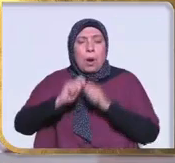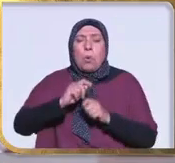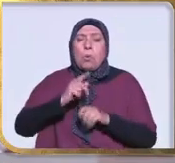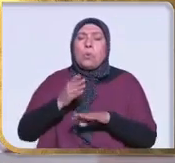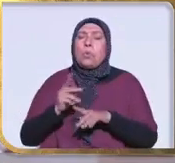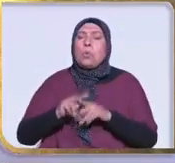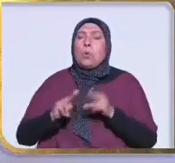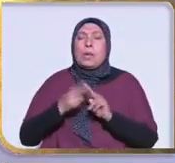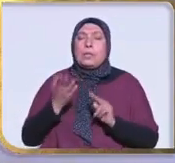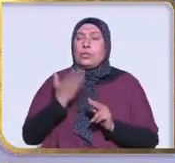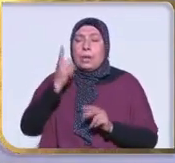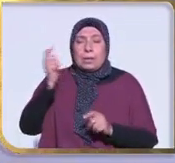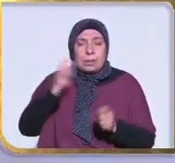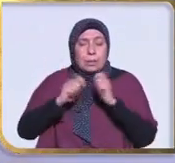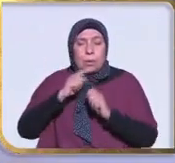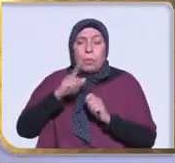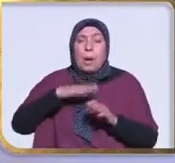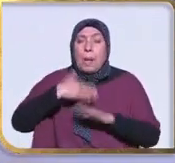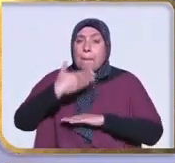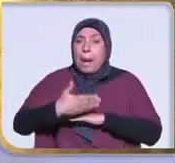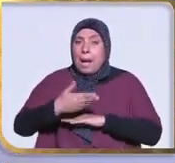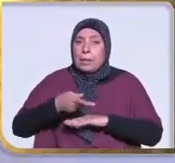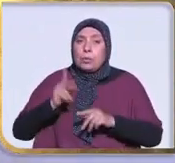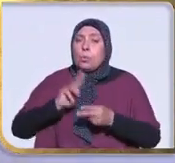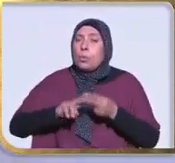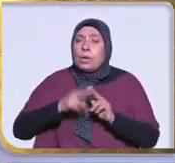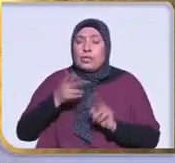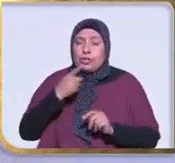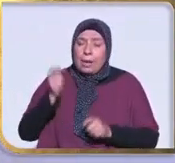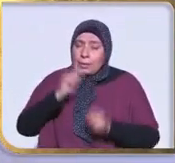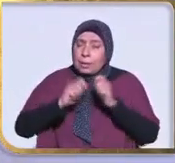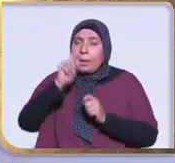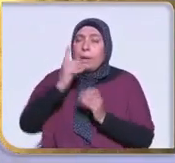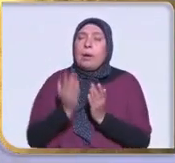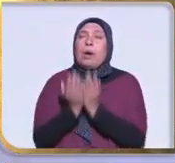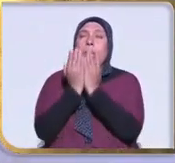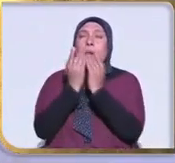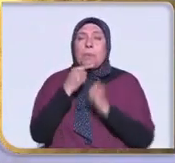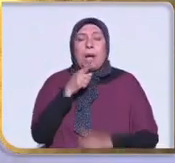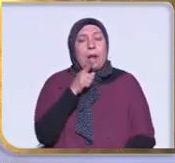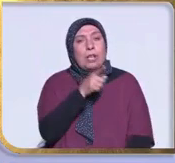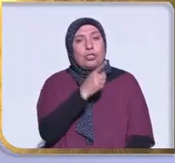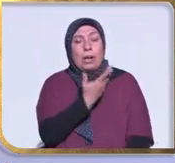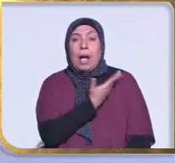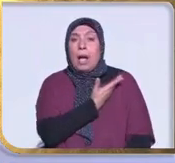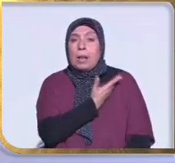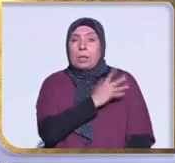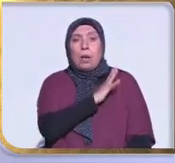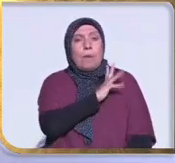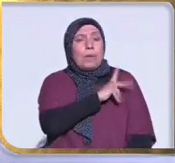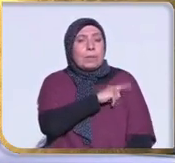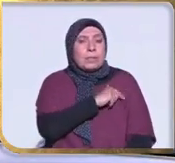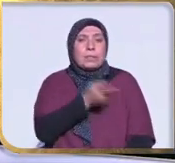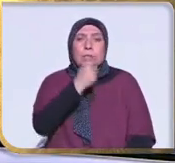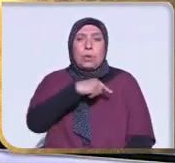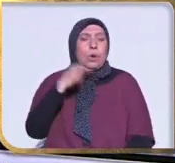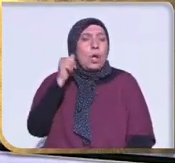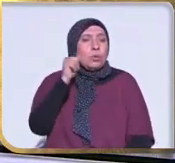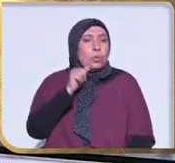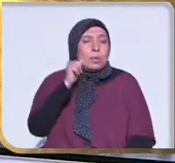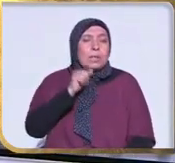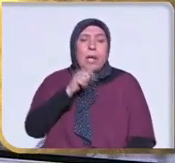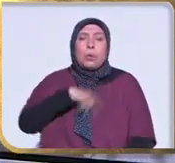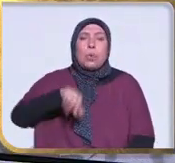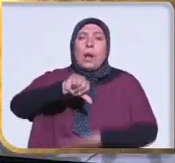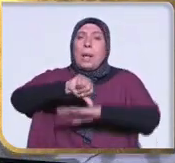شيء والكائن بعد كل شيء، اللهم اجعل لغزة وفلسطين والسودان